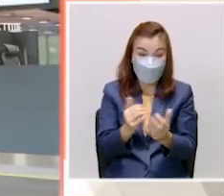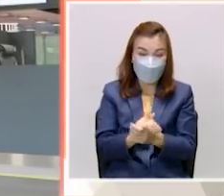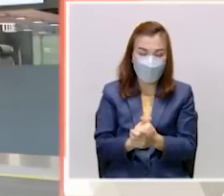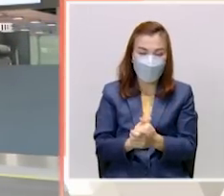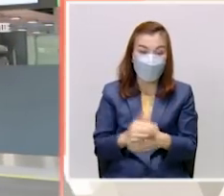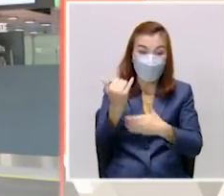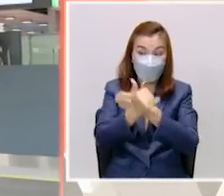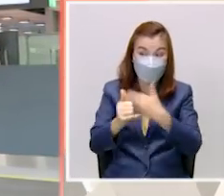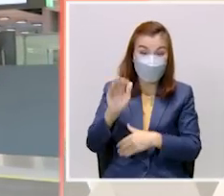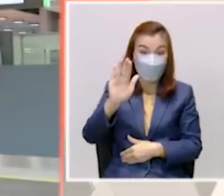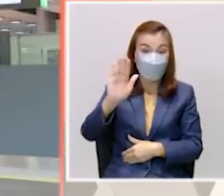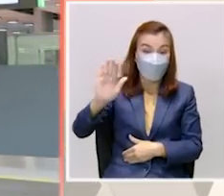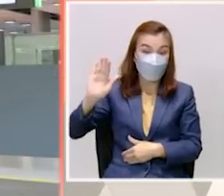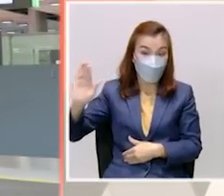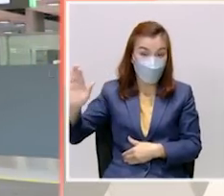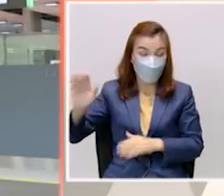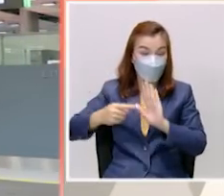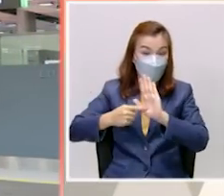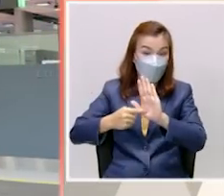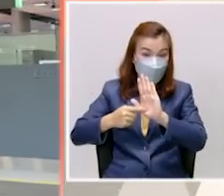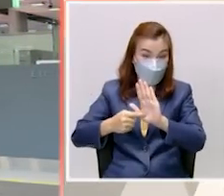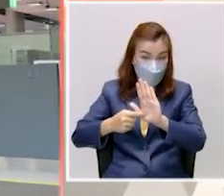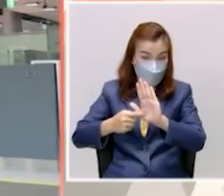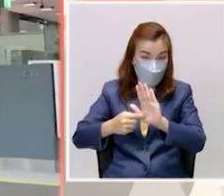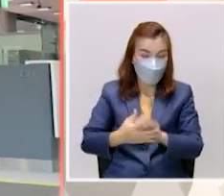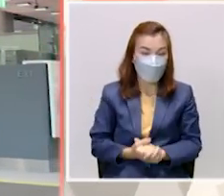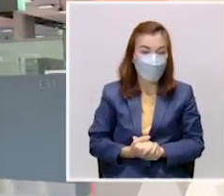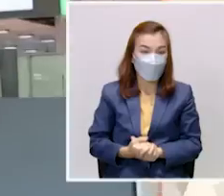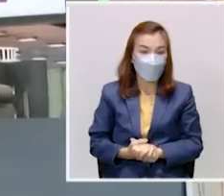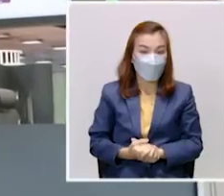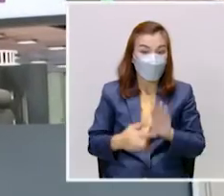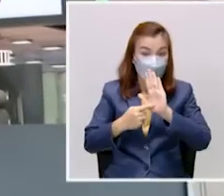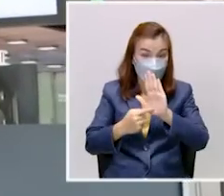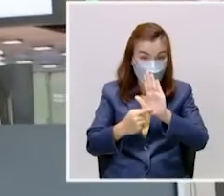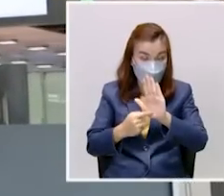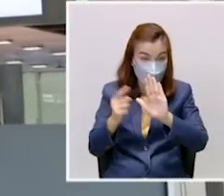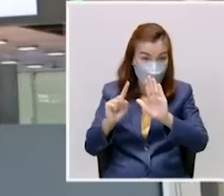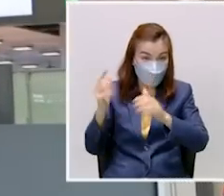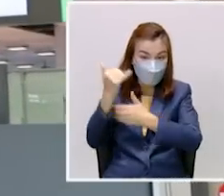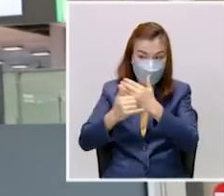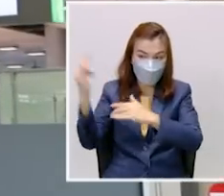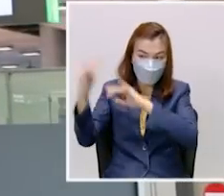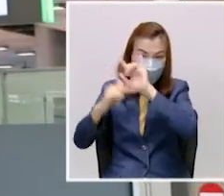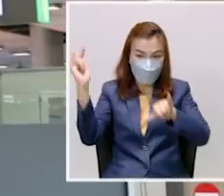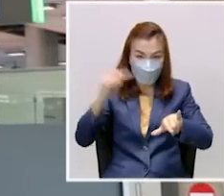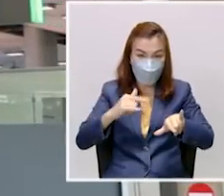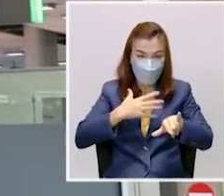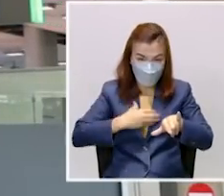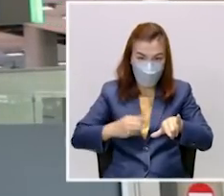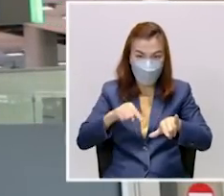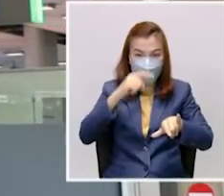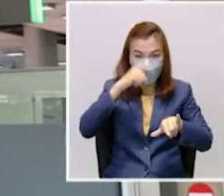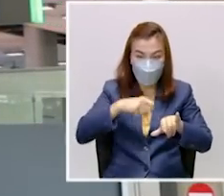ประเทศเป็นหลักเนี่ยยกตัวอย่างที่พูดถึงประเทศที่มีนักท่องเที่ยวเข้ามาเยอะๆเนี่ยเขาก็ยังไม่พร้อมเปิดประเทศ